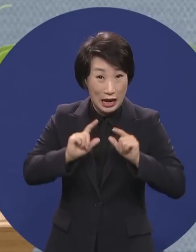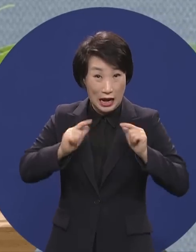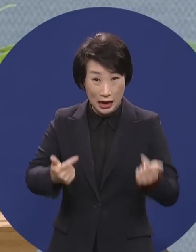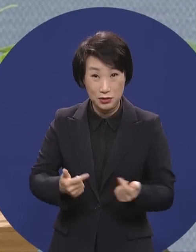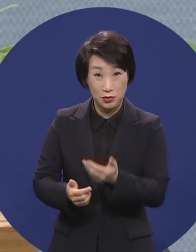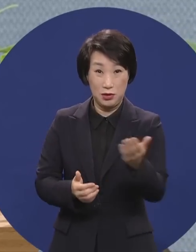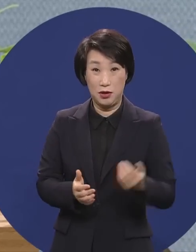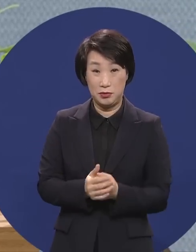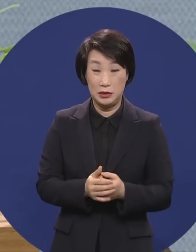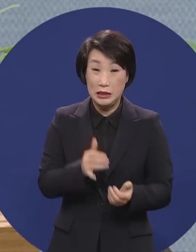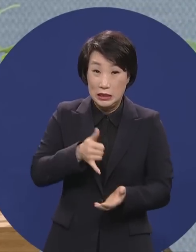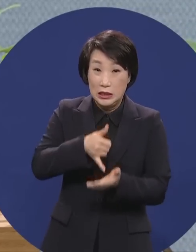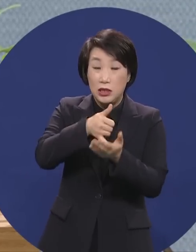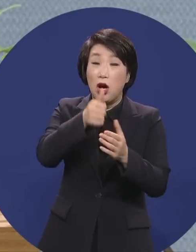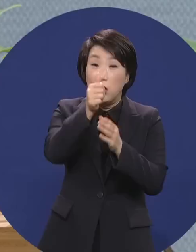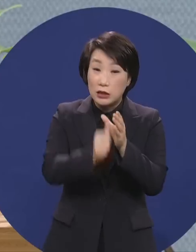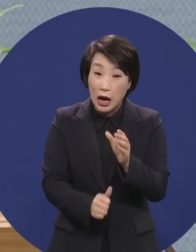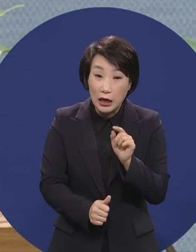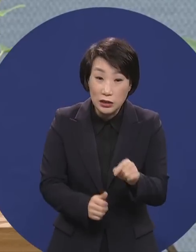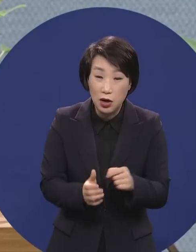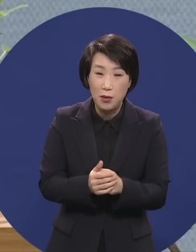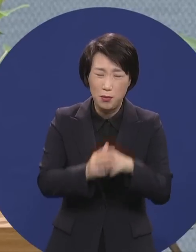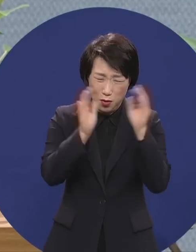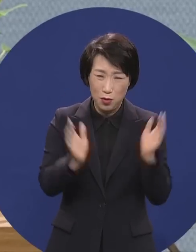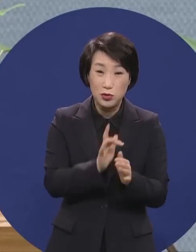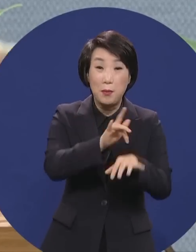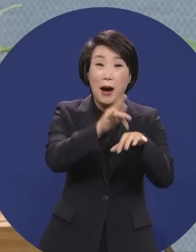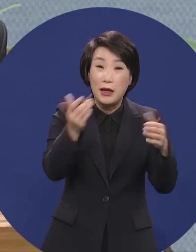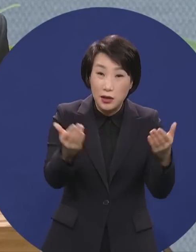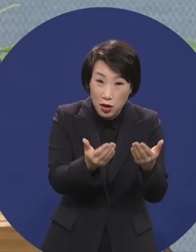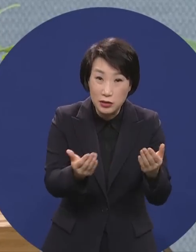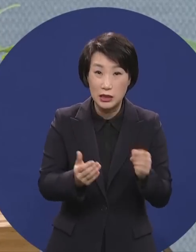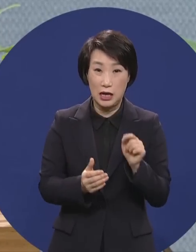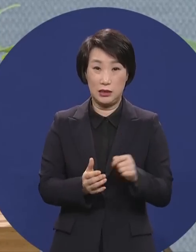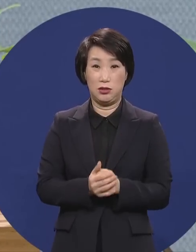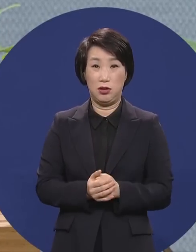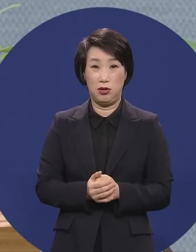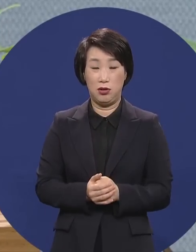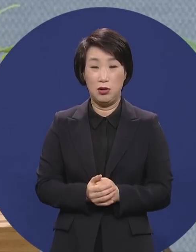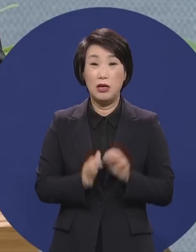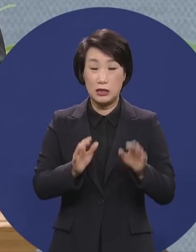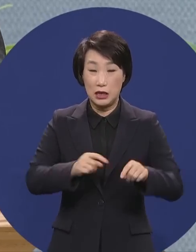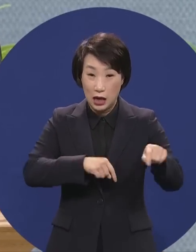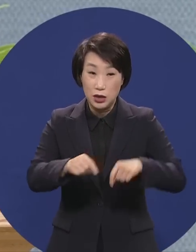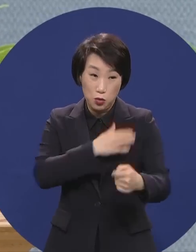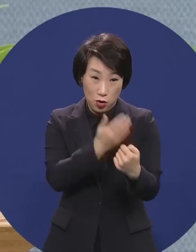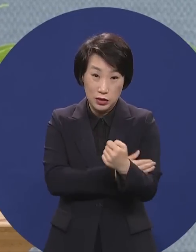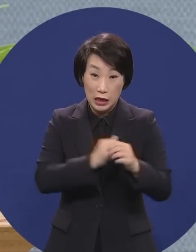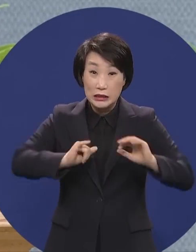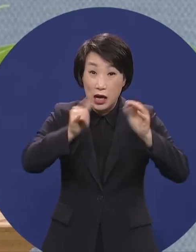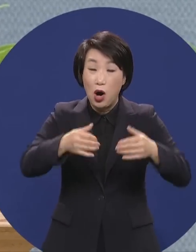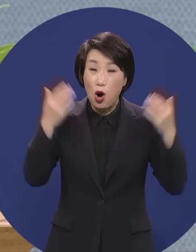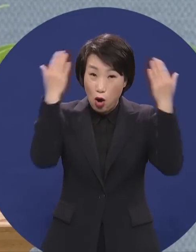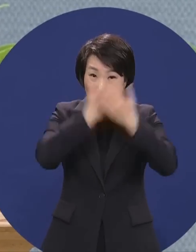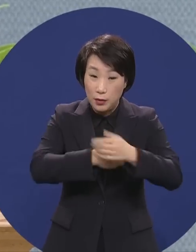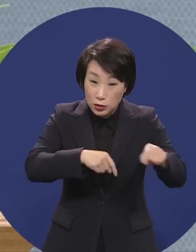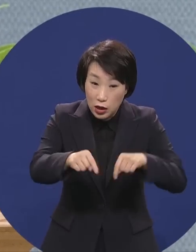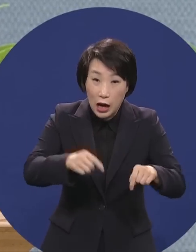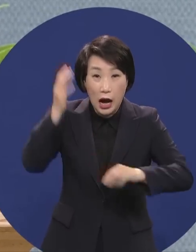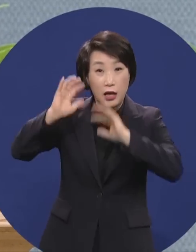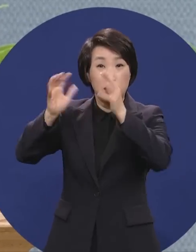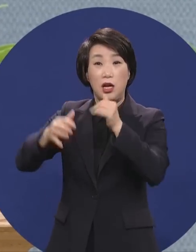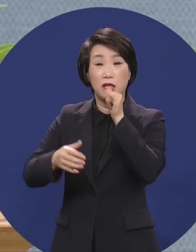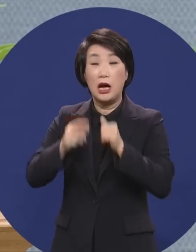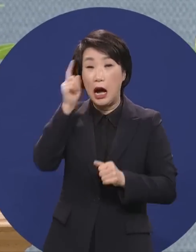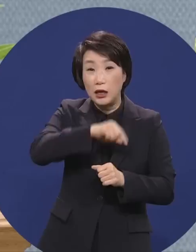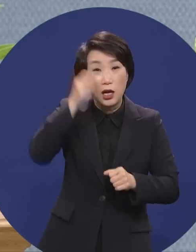아니요, 인격적 타락, 그런 것은 다 마귀 역사요. 정사와 권세와 이 세상 어둠의 주관 자들과 하늘에